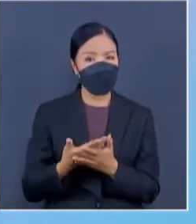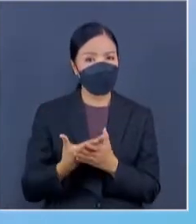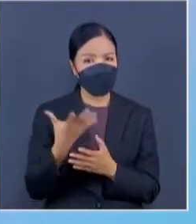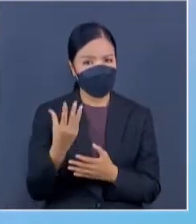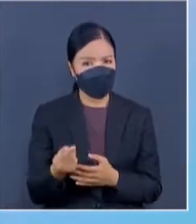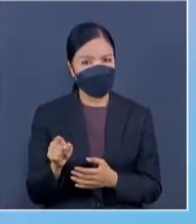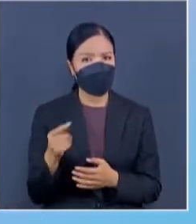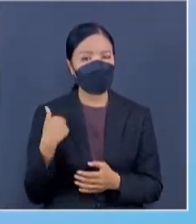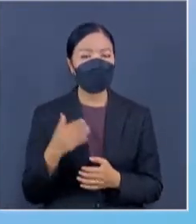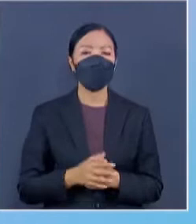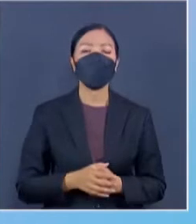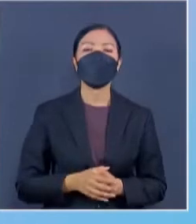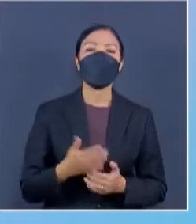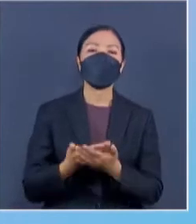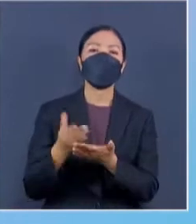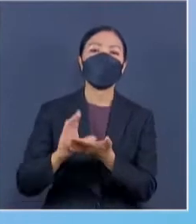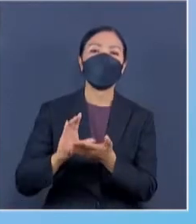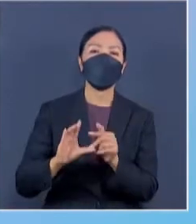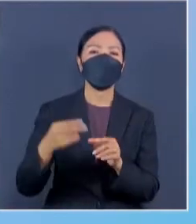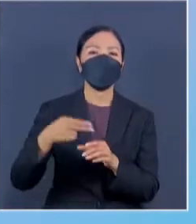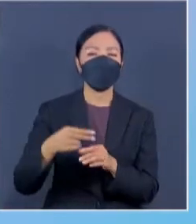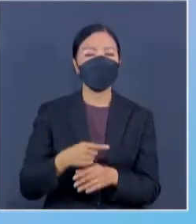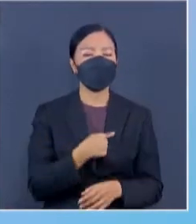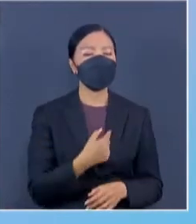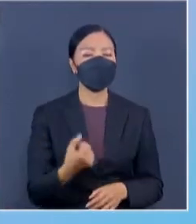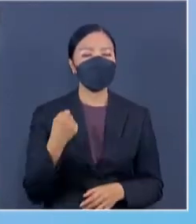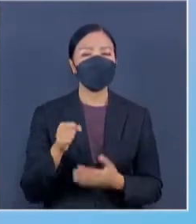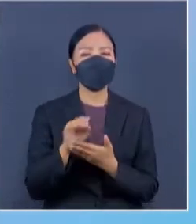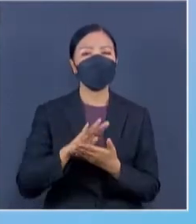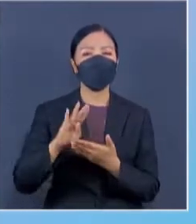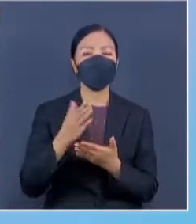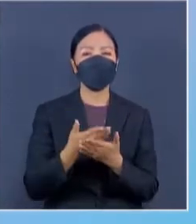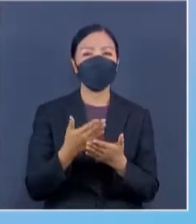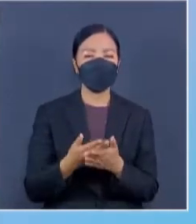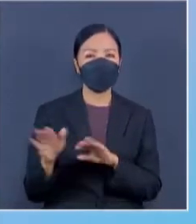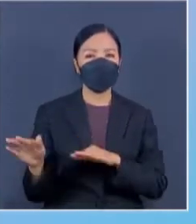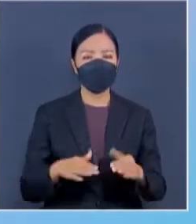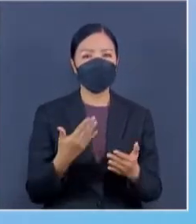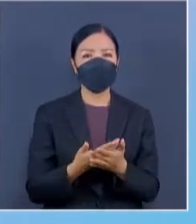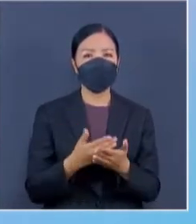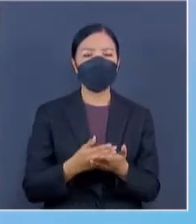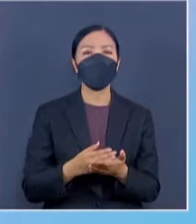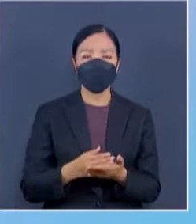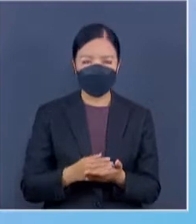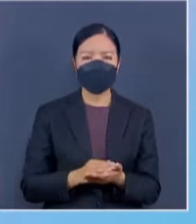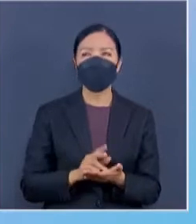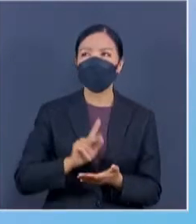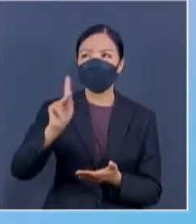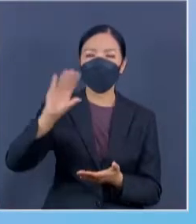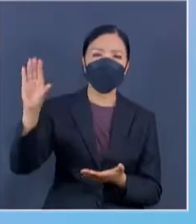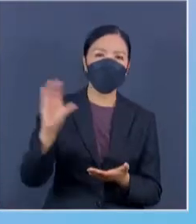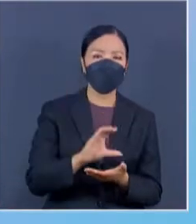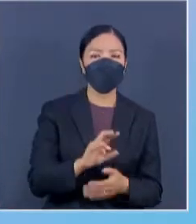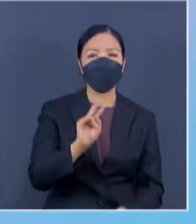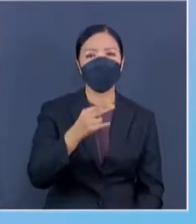ยู่ไหมนะคะทางกองทุนน้ำมันก็มั่นใจว่าสถาบันการเงินพร้อมปล่อยกู้ล็อตแรก 20,000 ล้านบาทค่ะเพื่อเสริมส